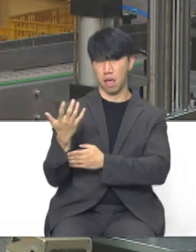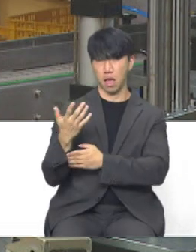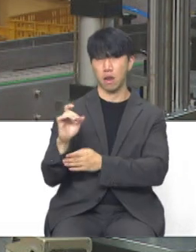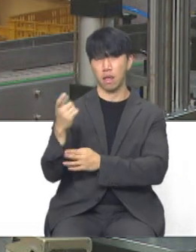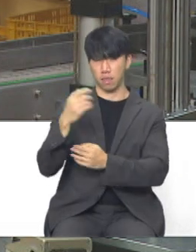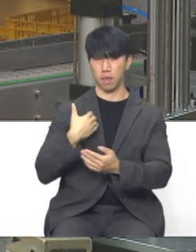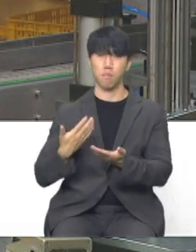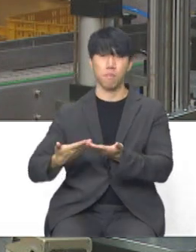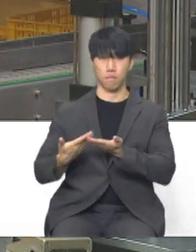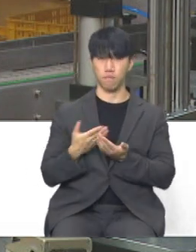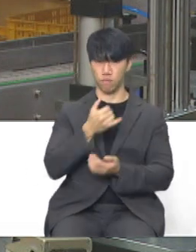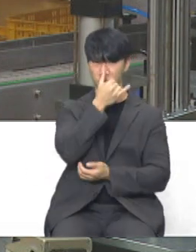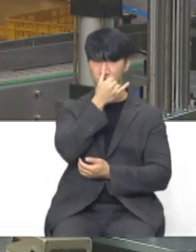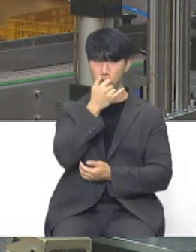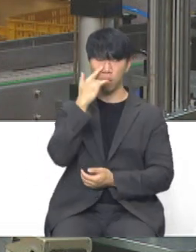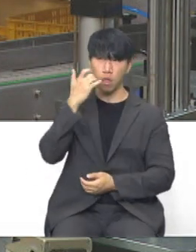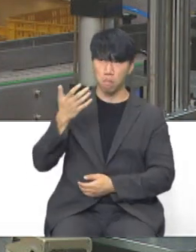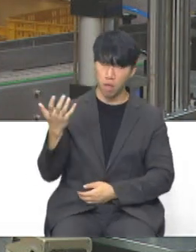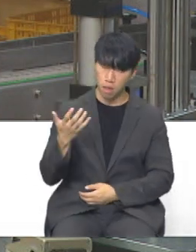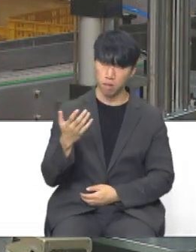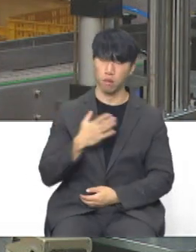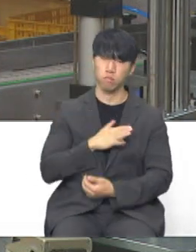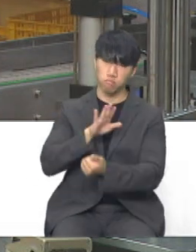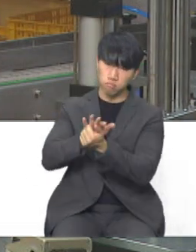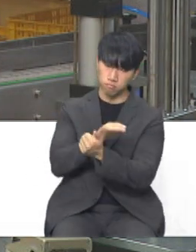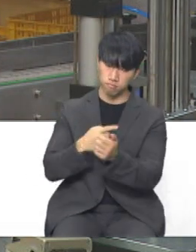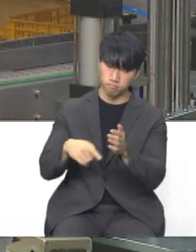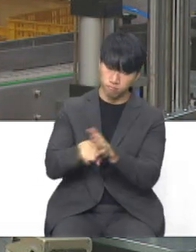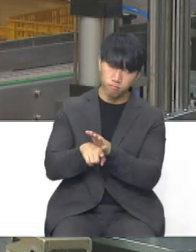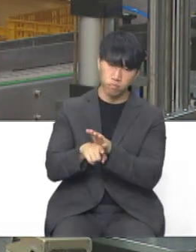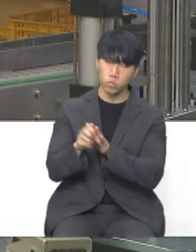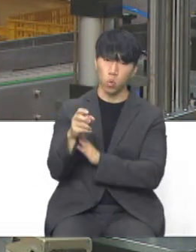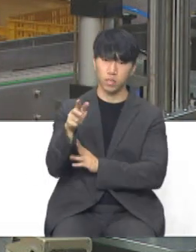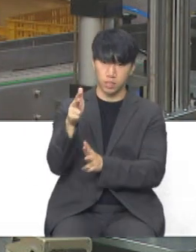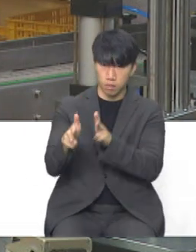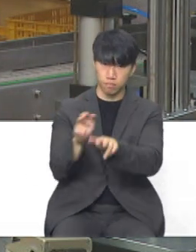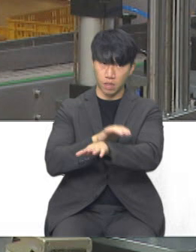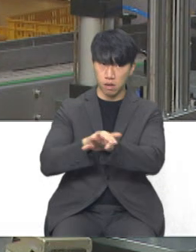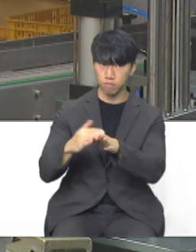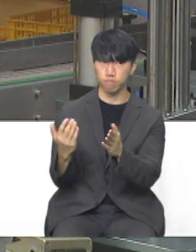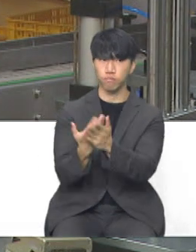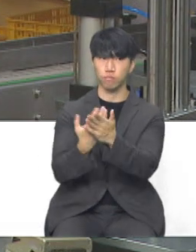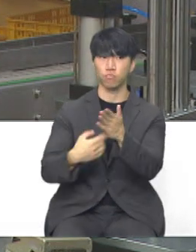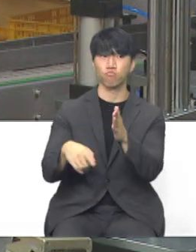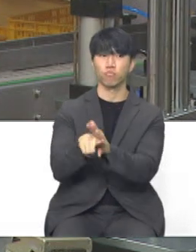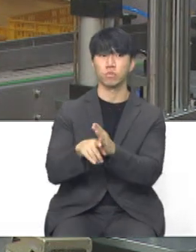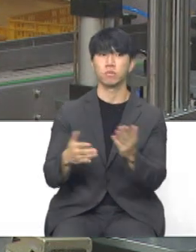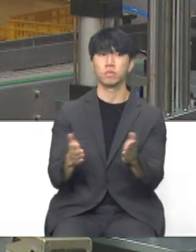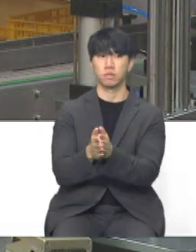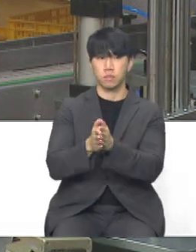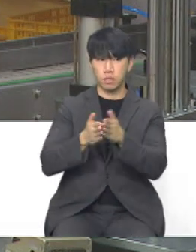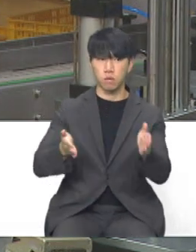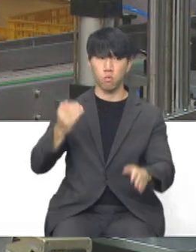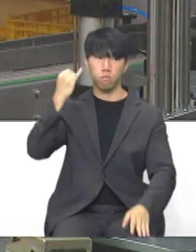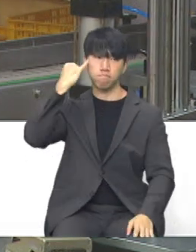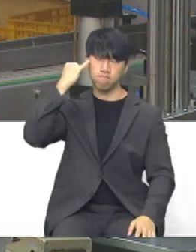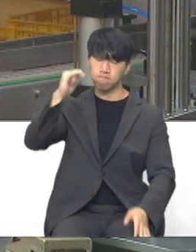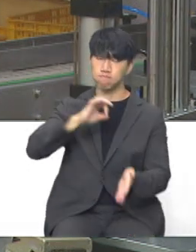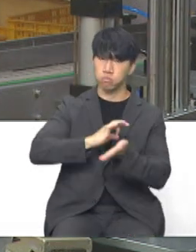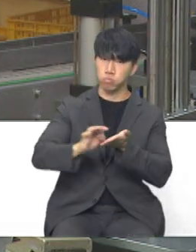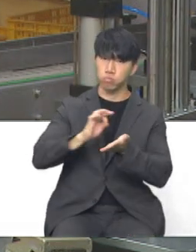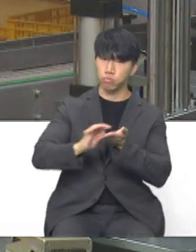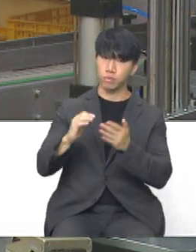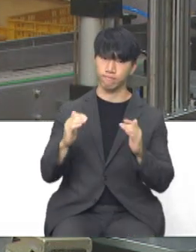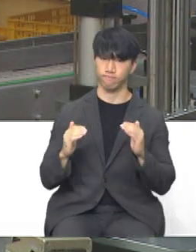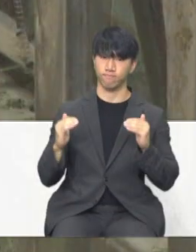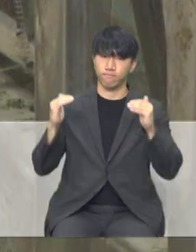아버지 아프시니까 제가 조금이라도 더 도와드리고자, 그리고 이 사업이 조금이라도 더 나아지고자 일을 시작하고 아이디어를 내고 성장을